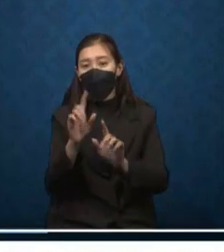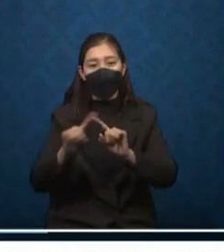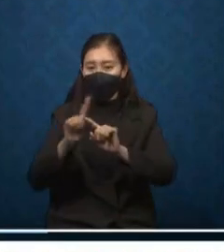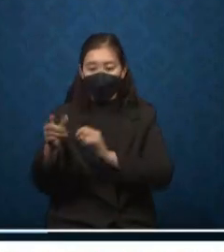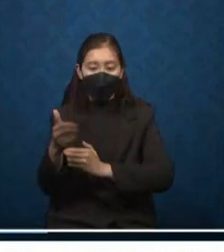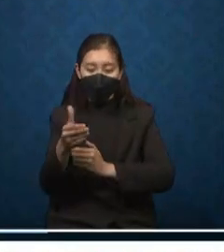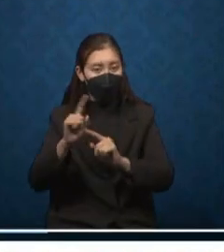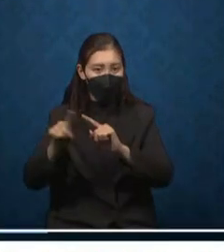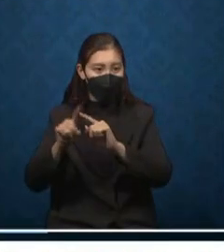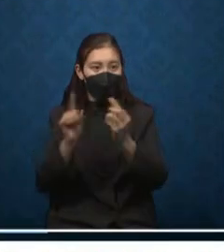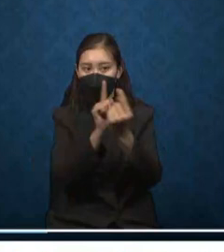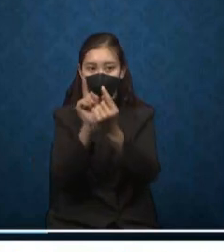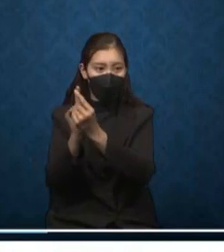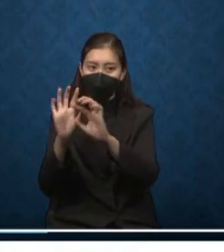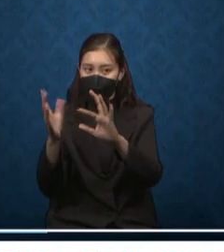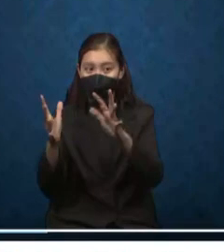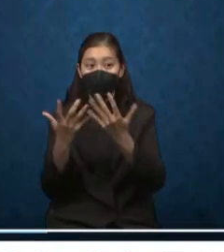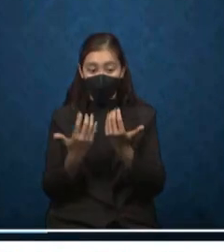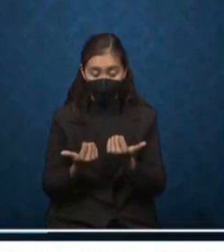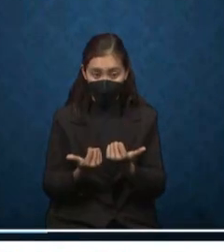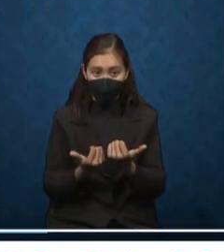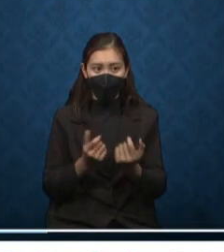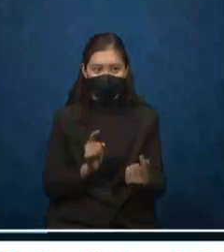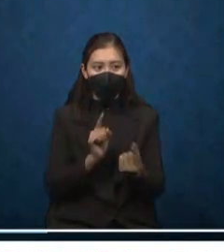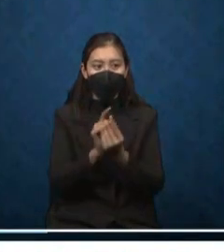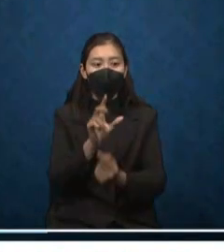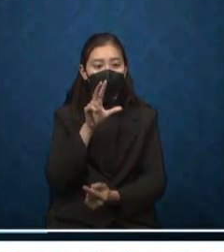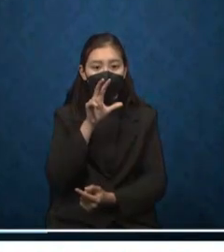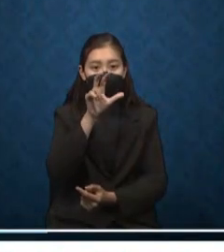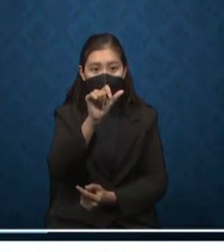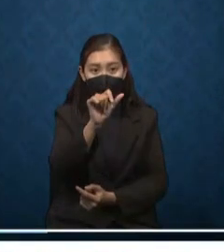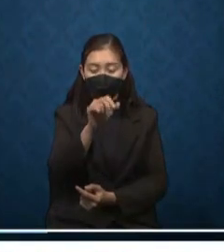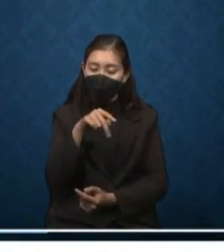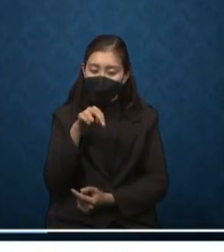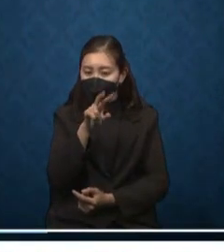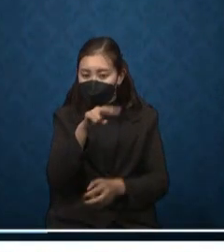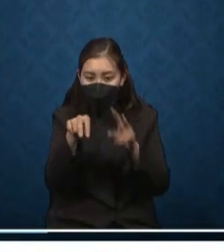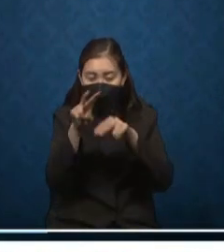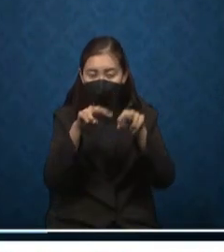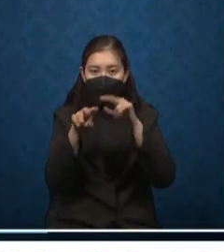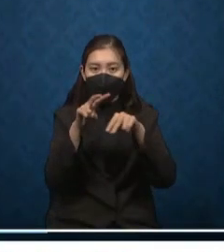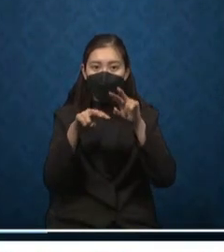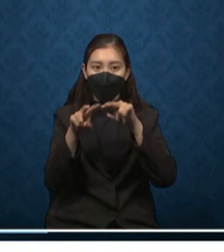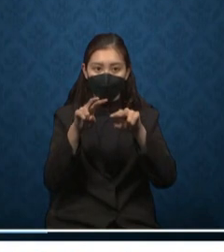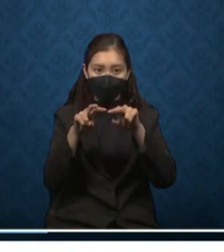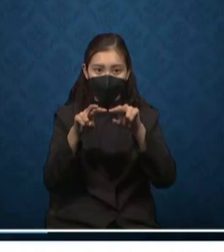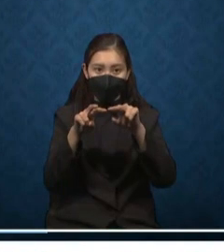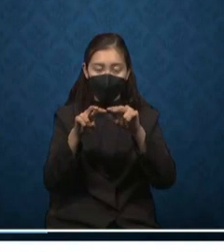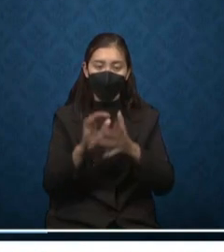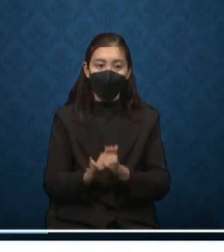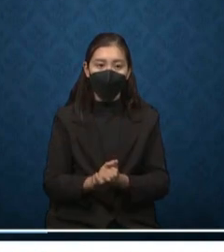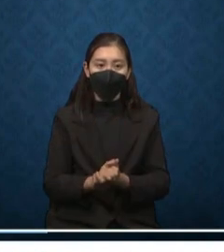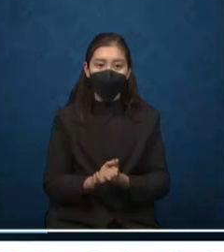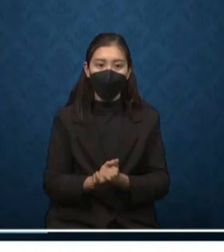ครับก็คือว่าเมื่อเราได้เข้าไปติดตามในพื้นที่บางพื้นที่ที่อยู่เป็นพื้น